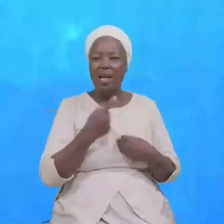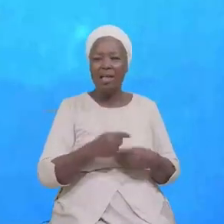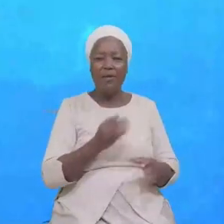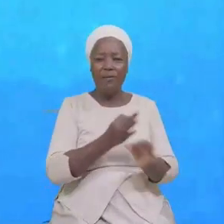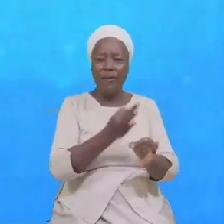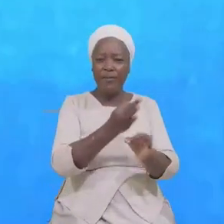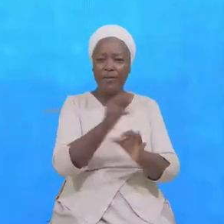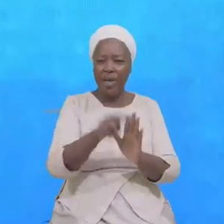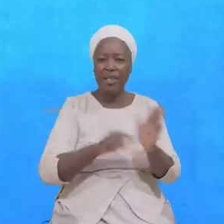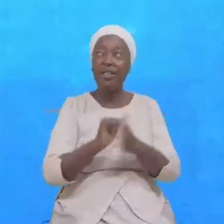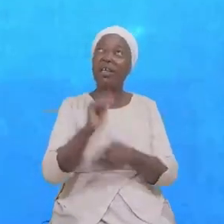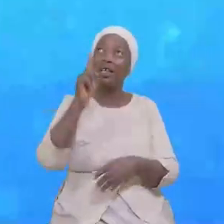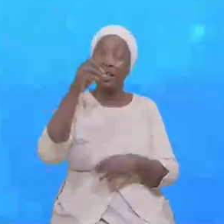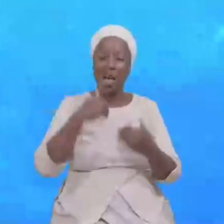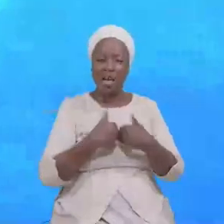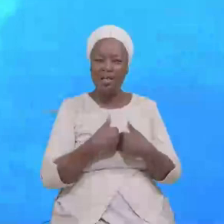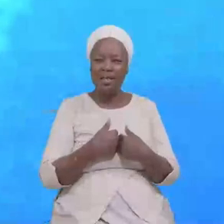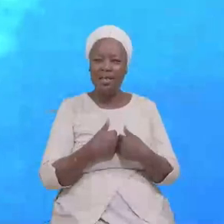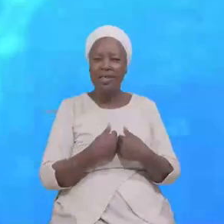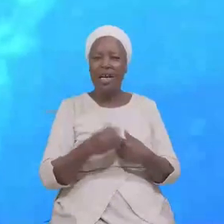et la fidélité qu'il a,